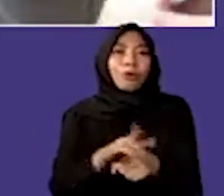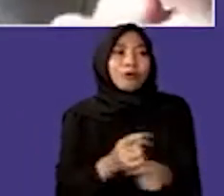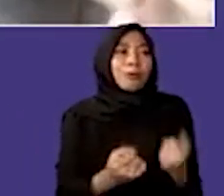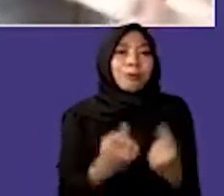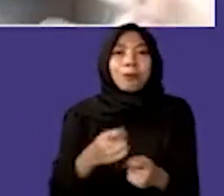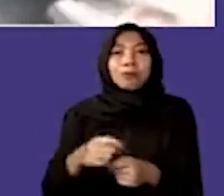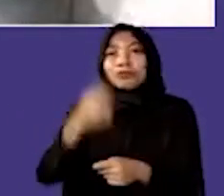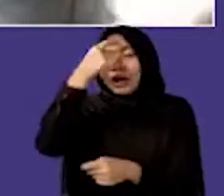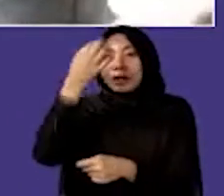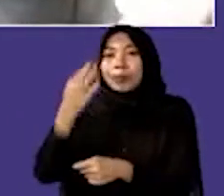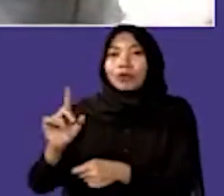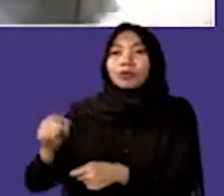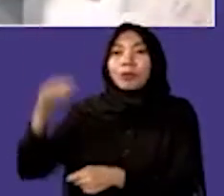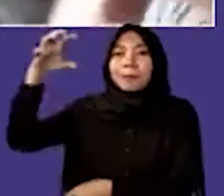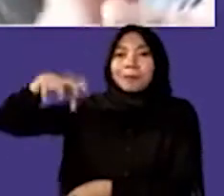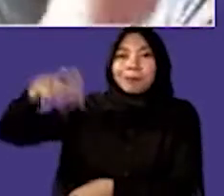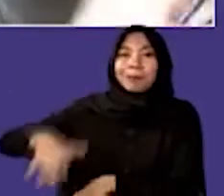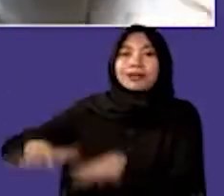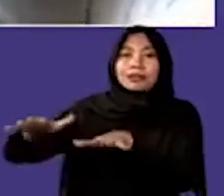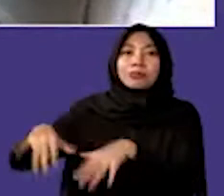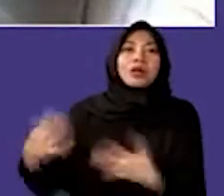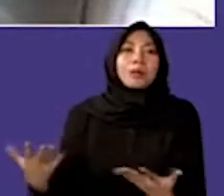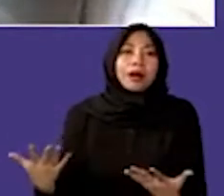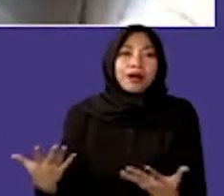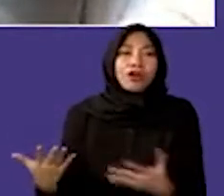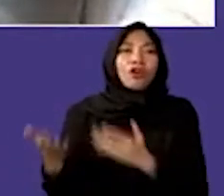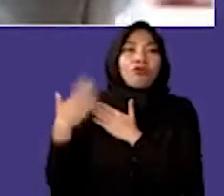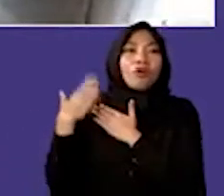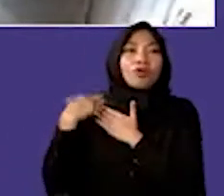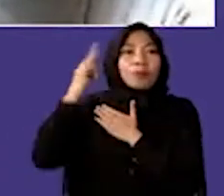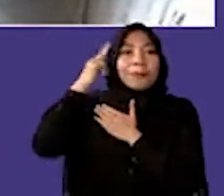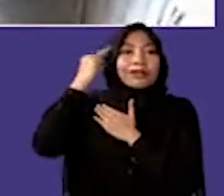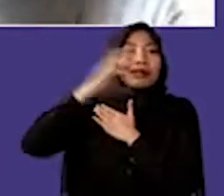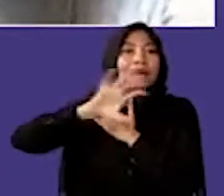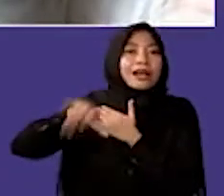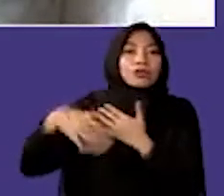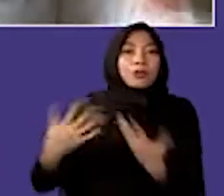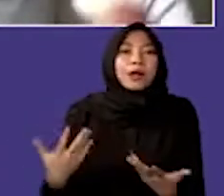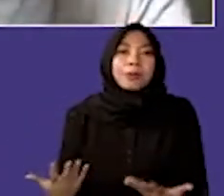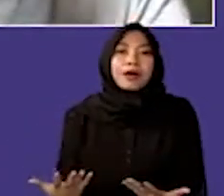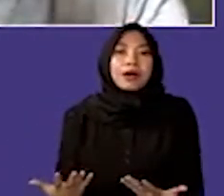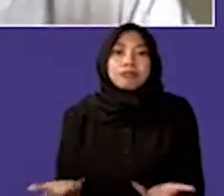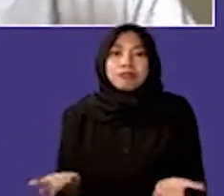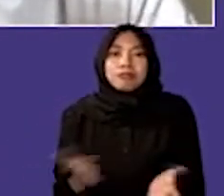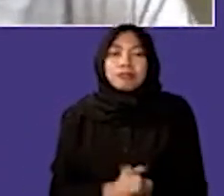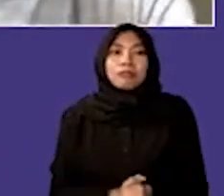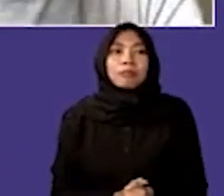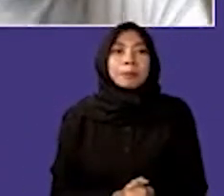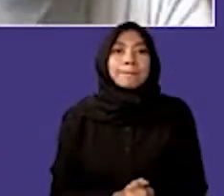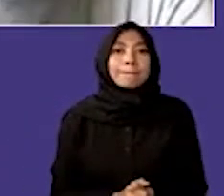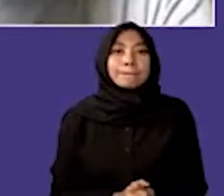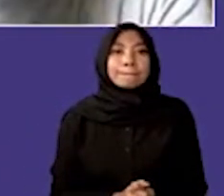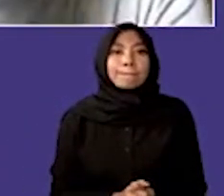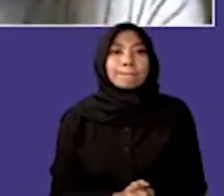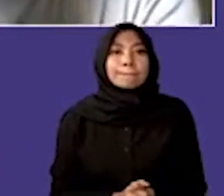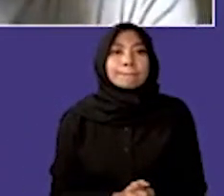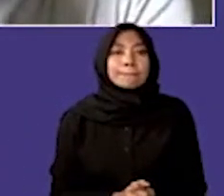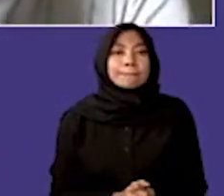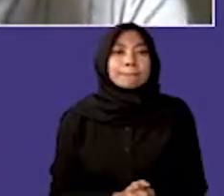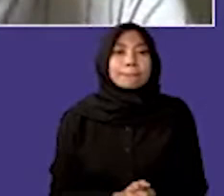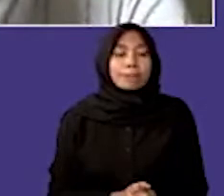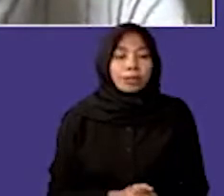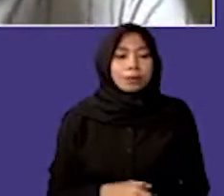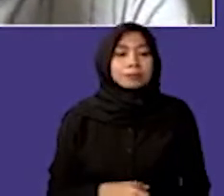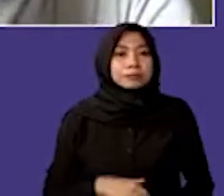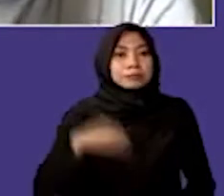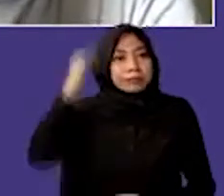ada koordinasinya dan atau hanya diserah ak ke pemerintah daerah saja Pak itu aja terima kasih Bang Tom Makasih Pak Erlangga ini